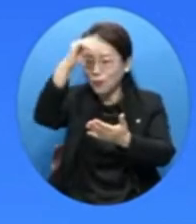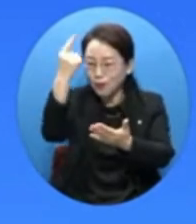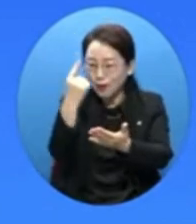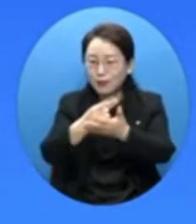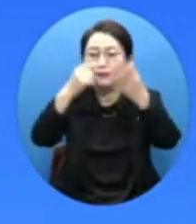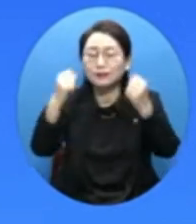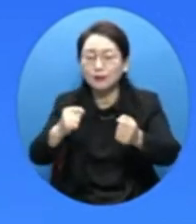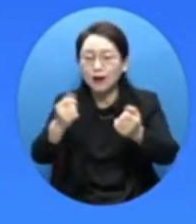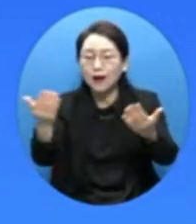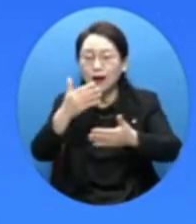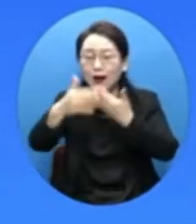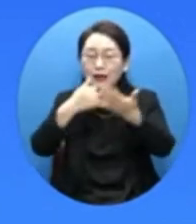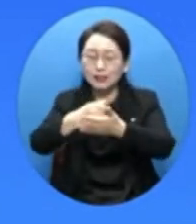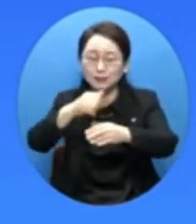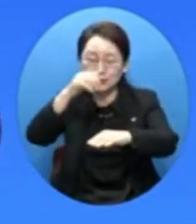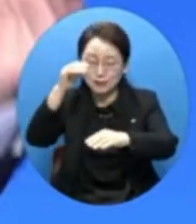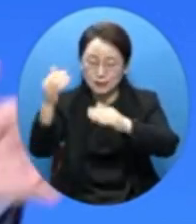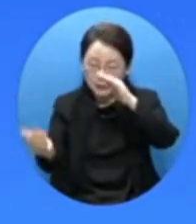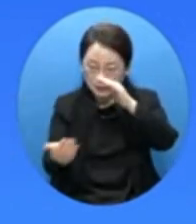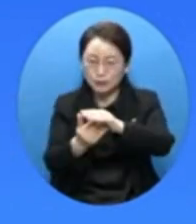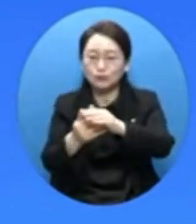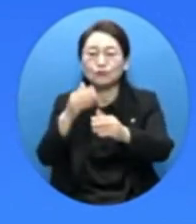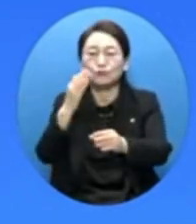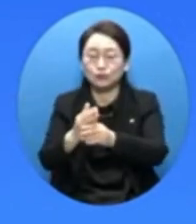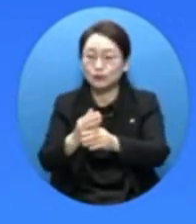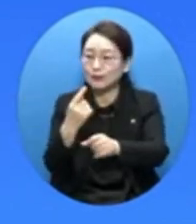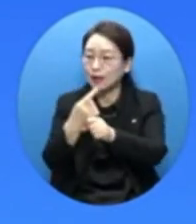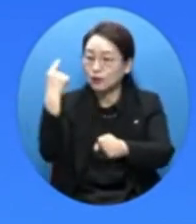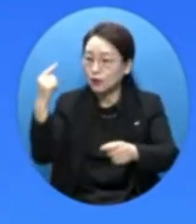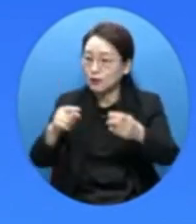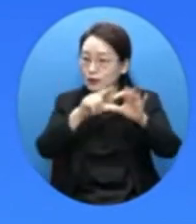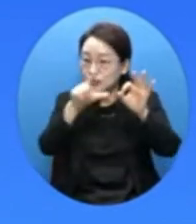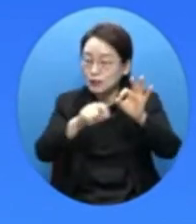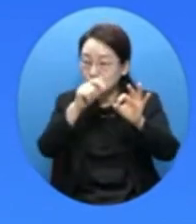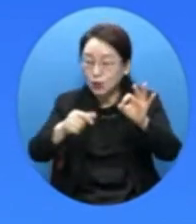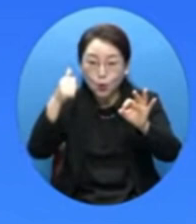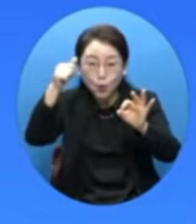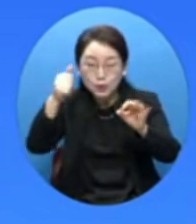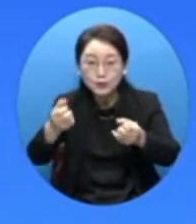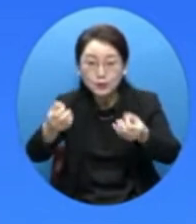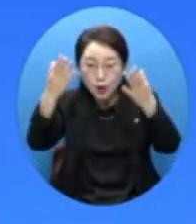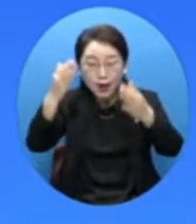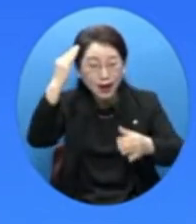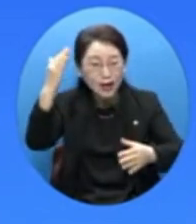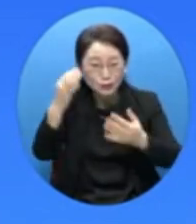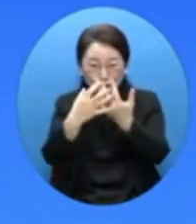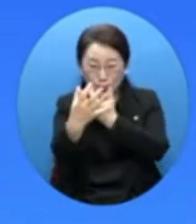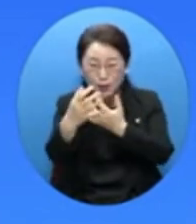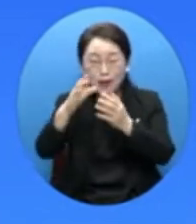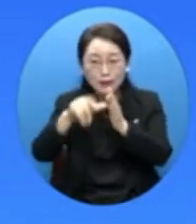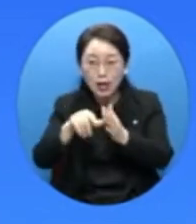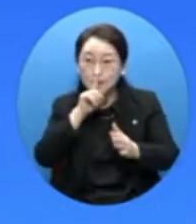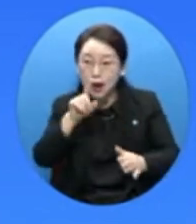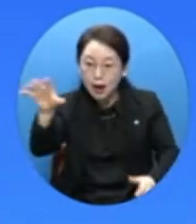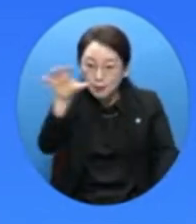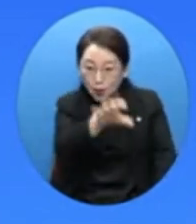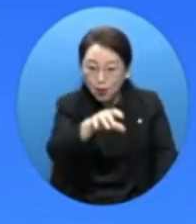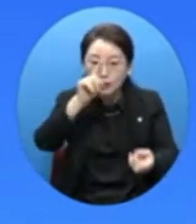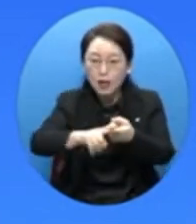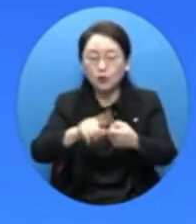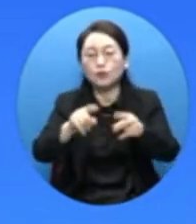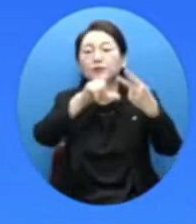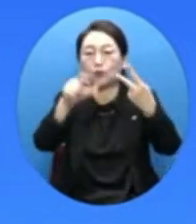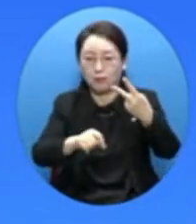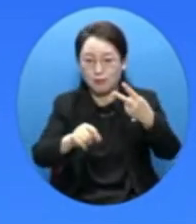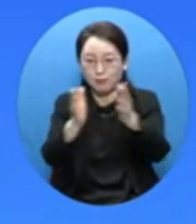일을 이루고 계신 것입니다. 작년에 10월 달에 오순절 때 예언했던 그 말씀이 지금 2월 초에 미국에서 일어나고 있고